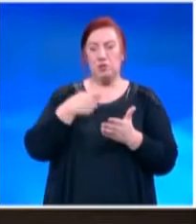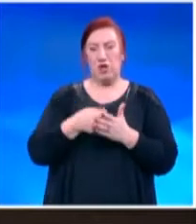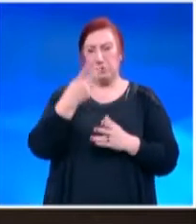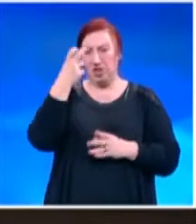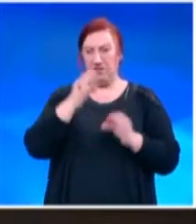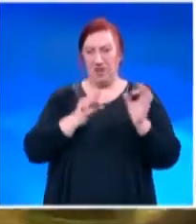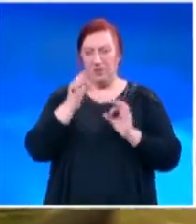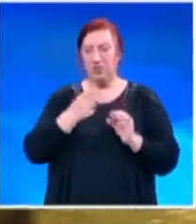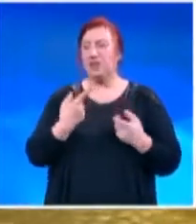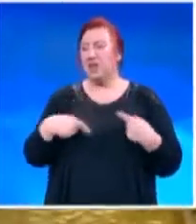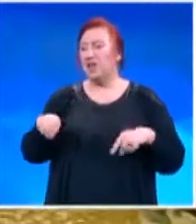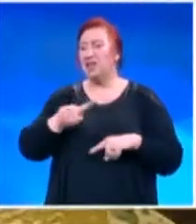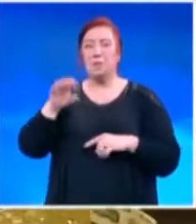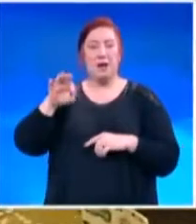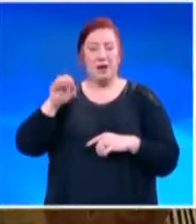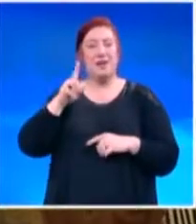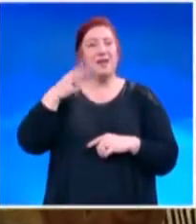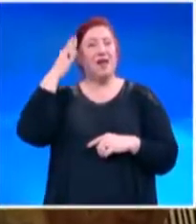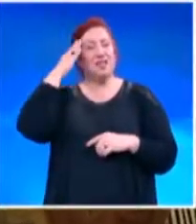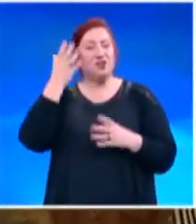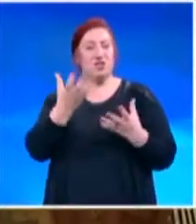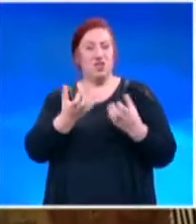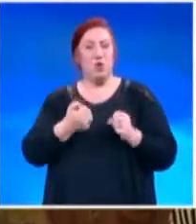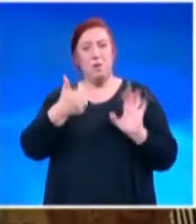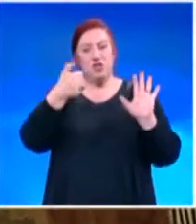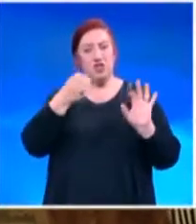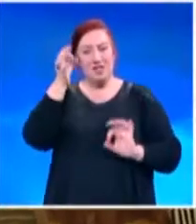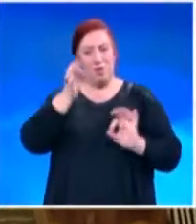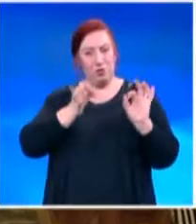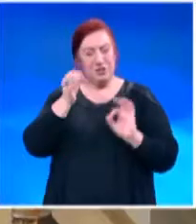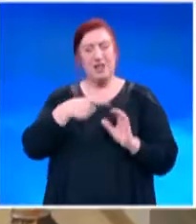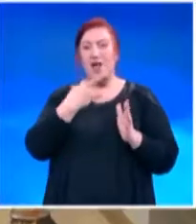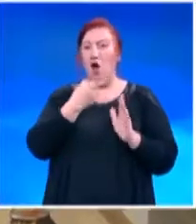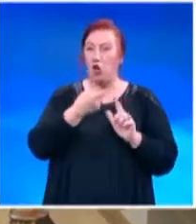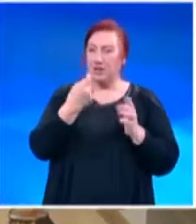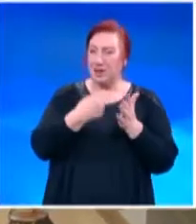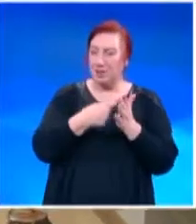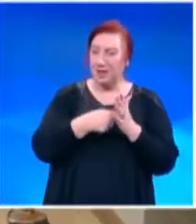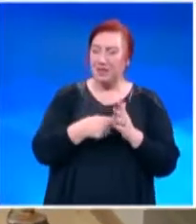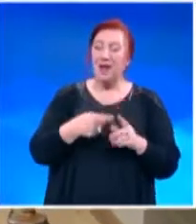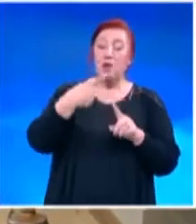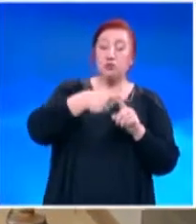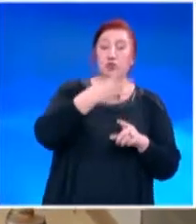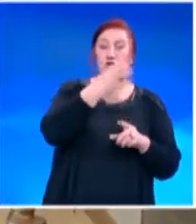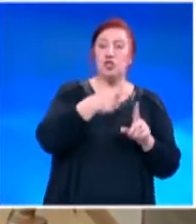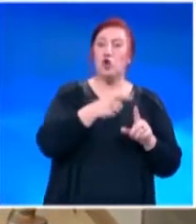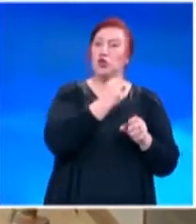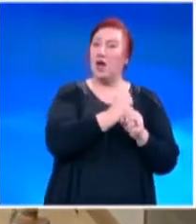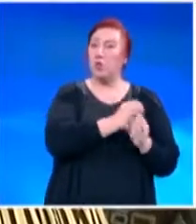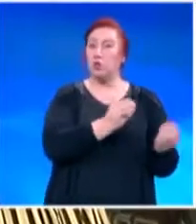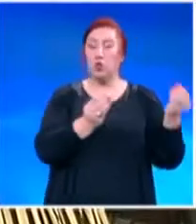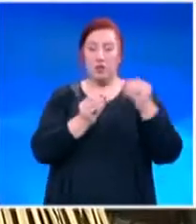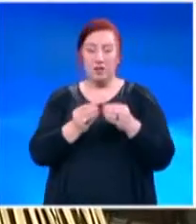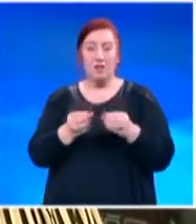Така идеята е държавата да поеме 60 на 100 от осигурителния доход на работника, останалото да е за сметка на работодателя. Мярката обаче среща критика и